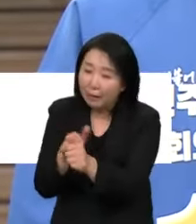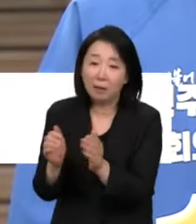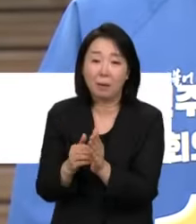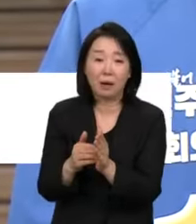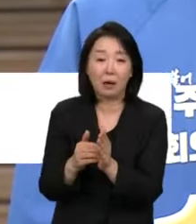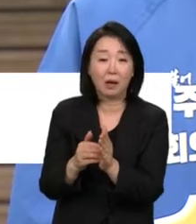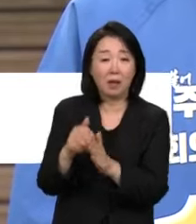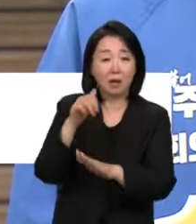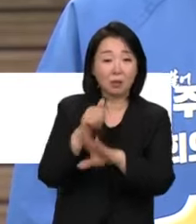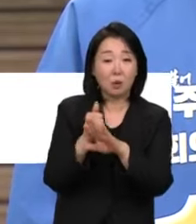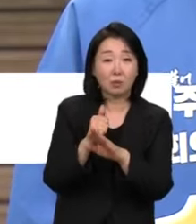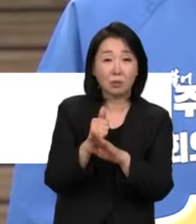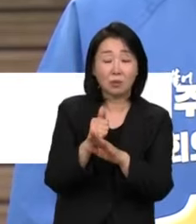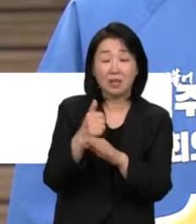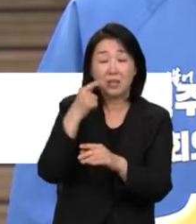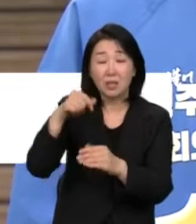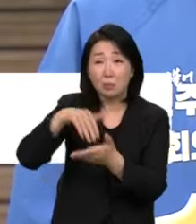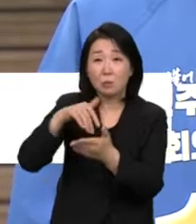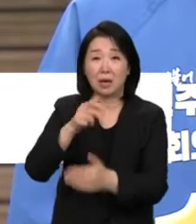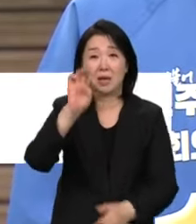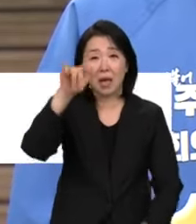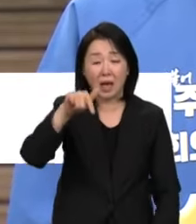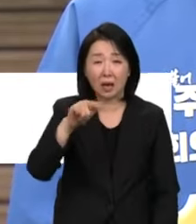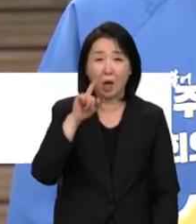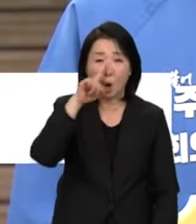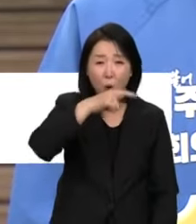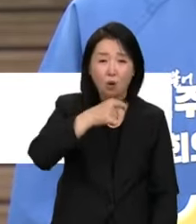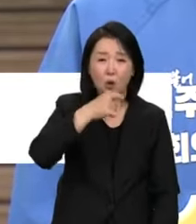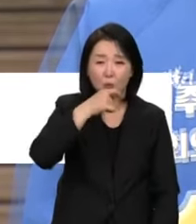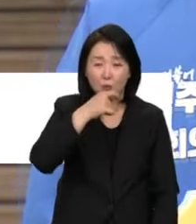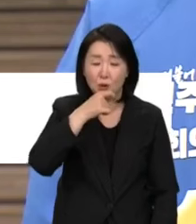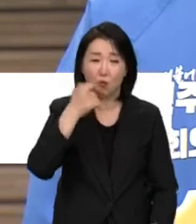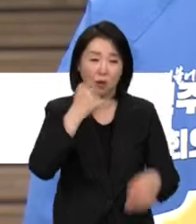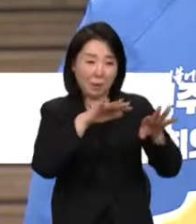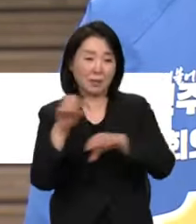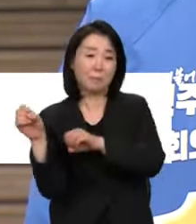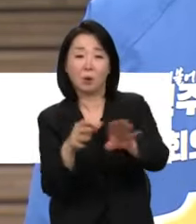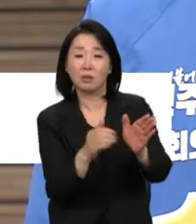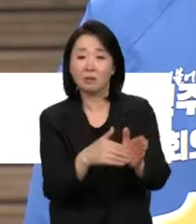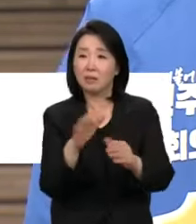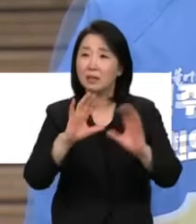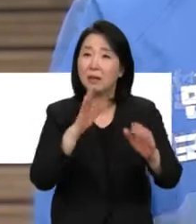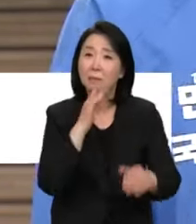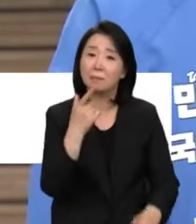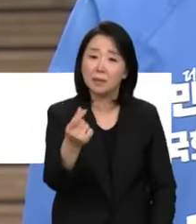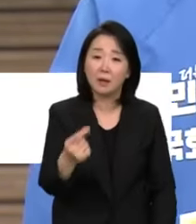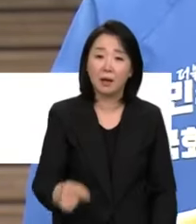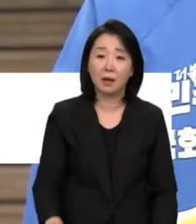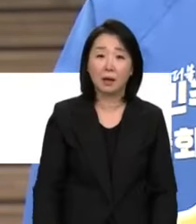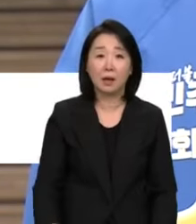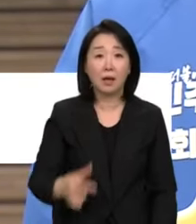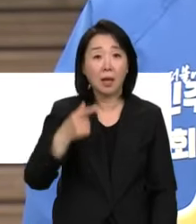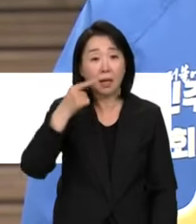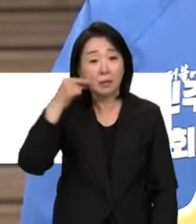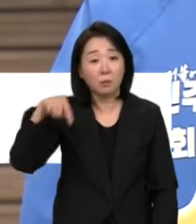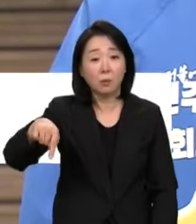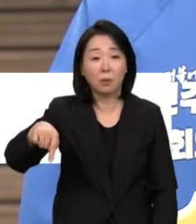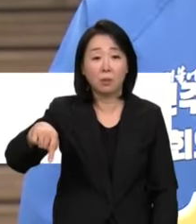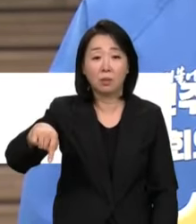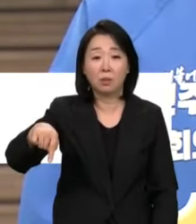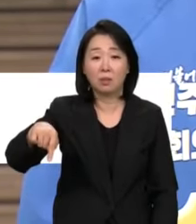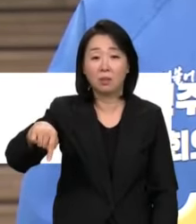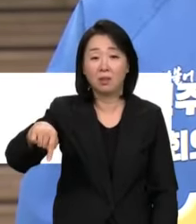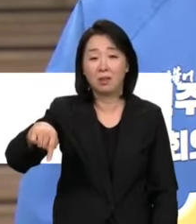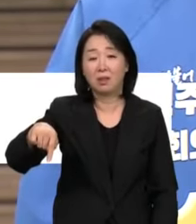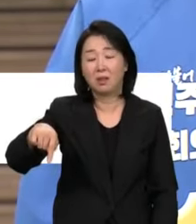핵오염수를 과감하게 우리의 공동 국물에 갖다 버렸습니다. 이게 나라입니까? 이번